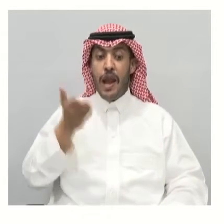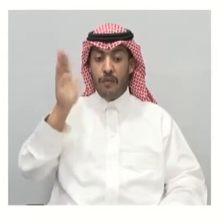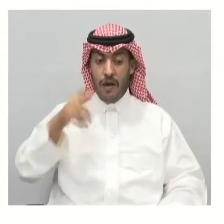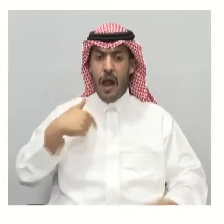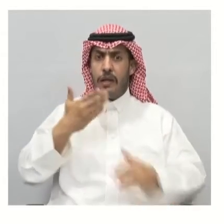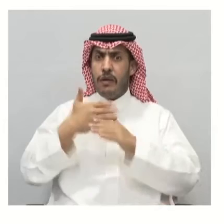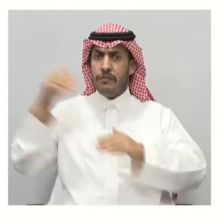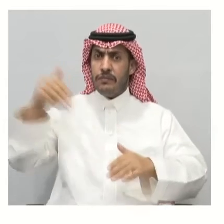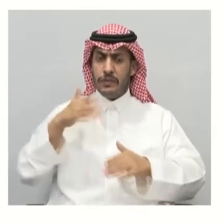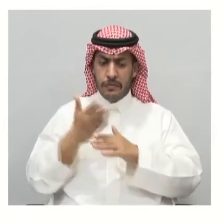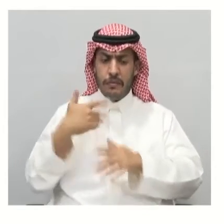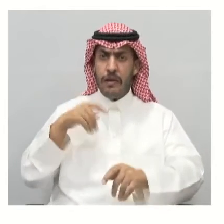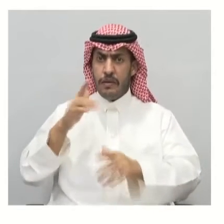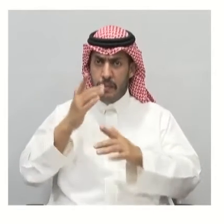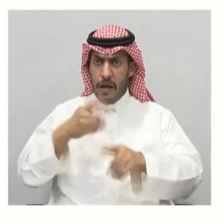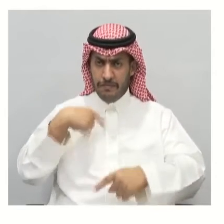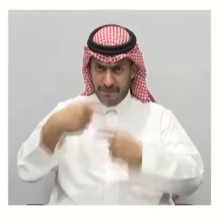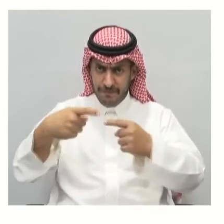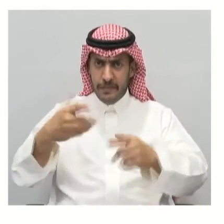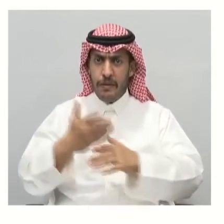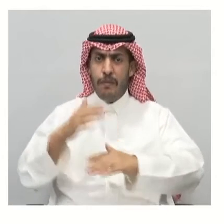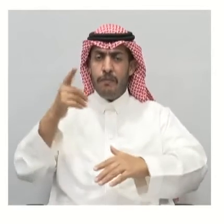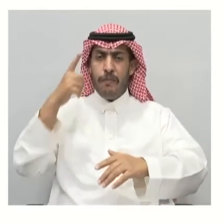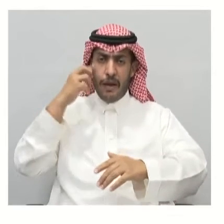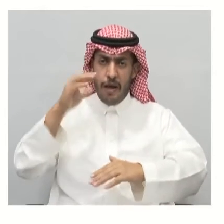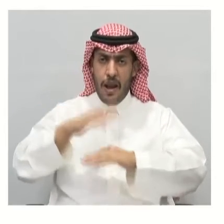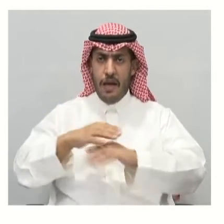بعثت لاتمم مكارم